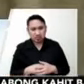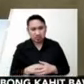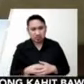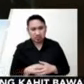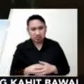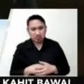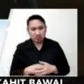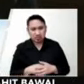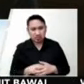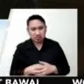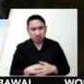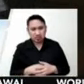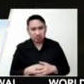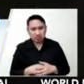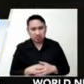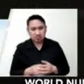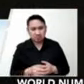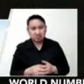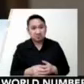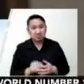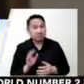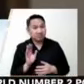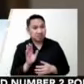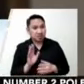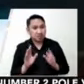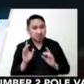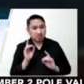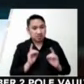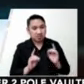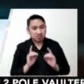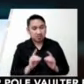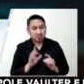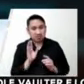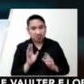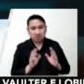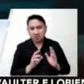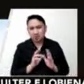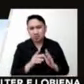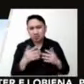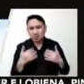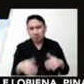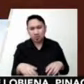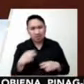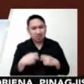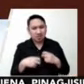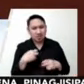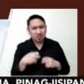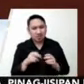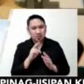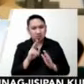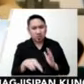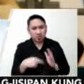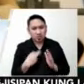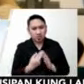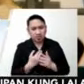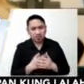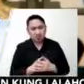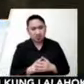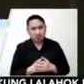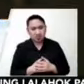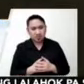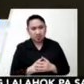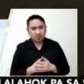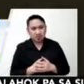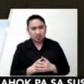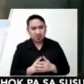niis para sa Kapuso drama King isa na raw ito sa pinakamahirap na role na kanyang ginampanan work out Ang